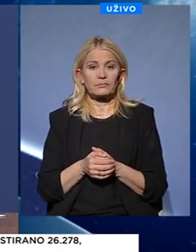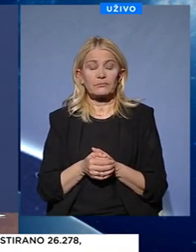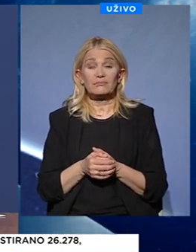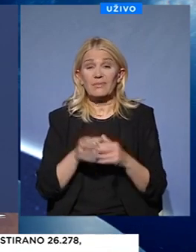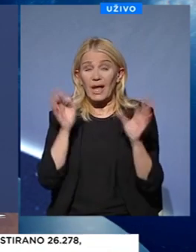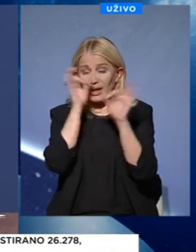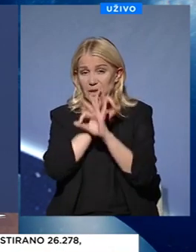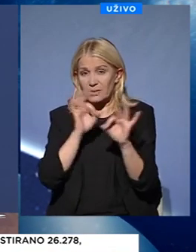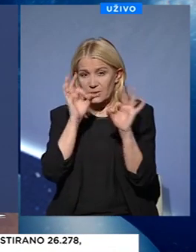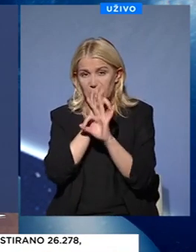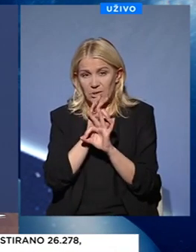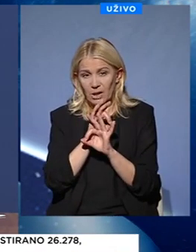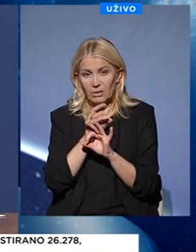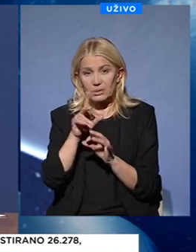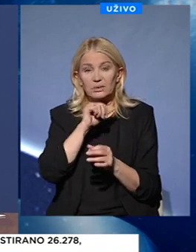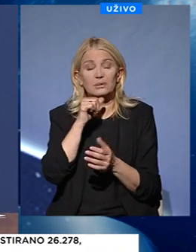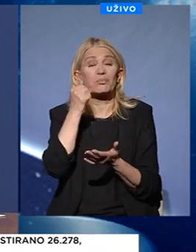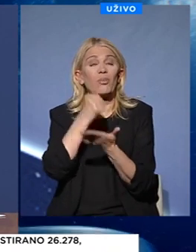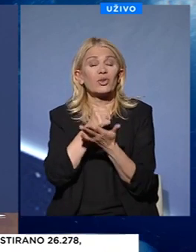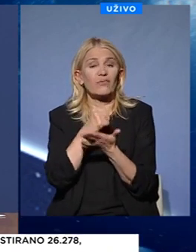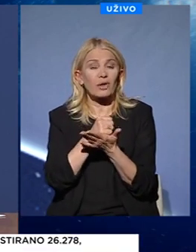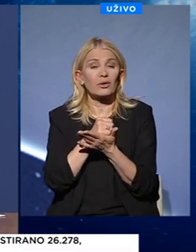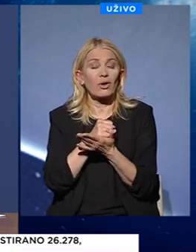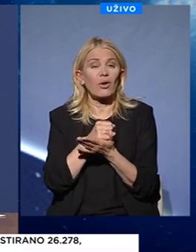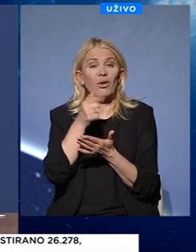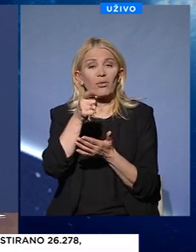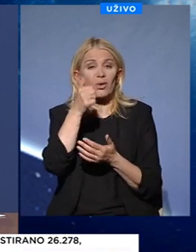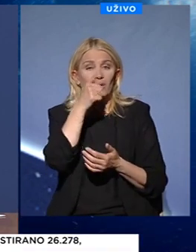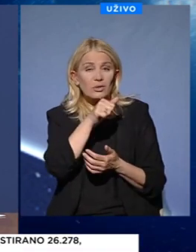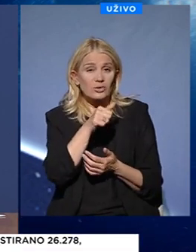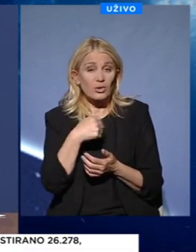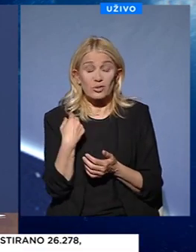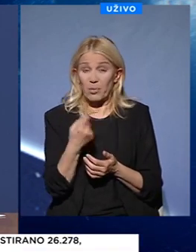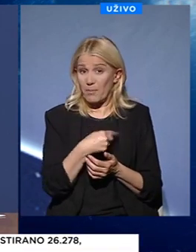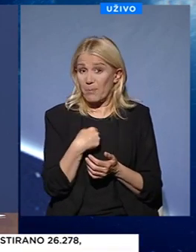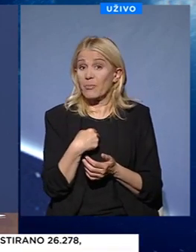Nažalost, se potvrdilo ono što su mi